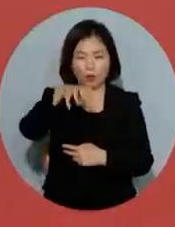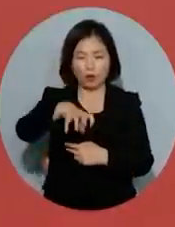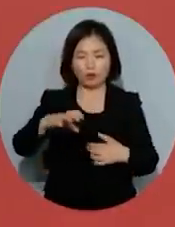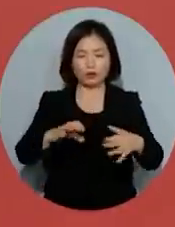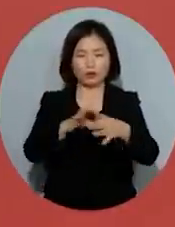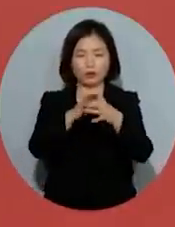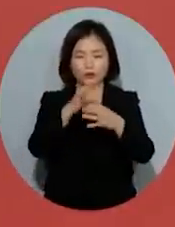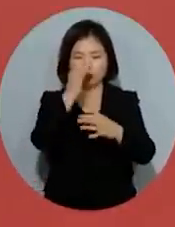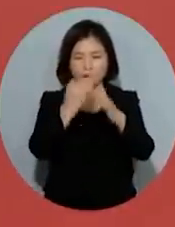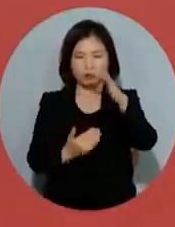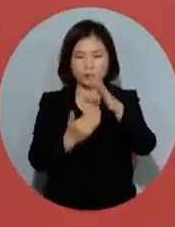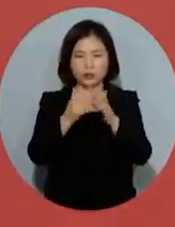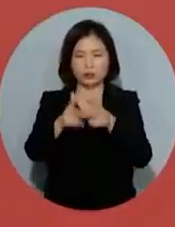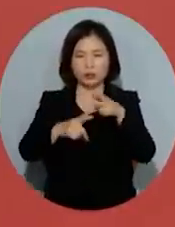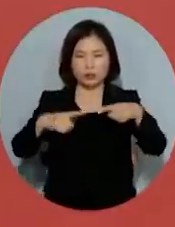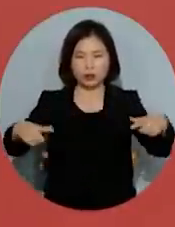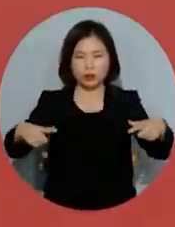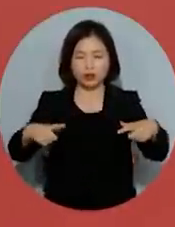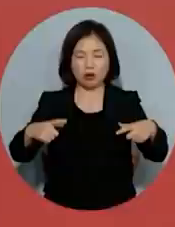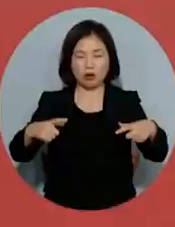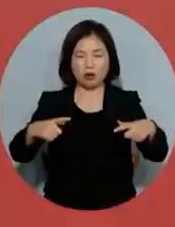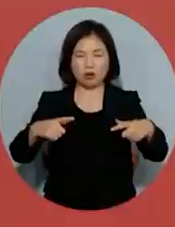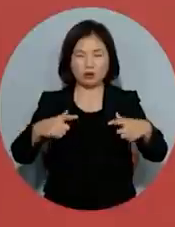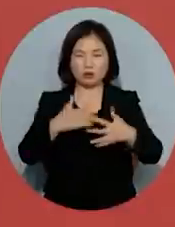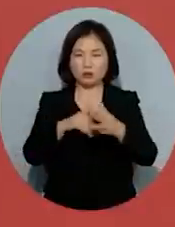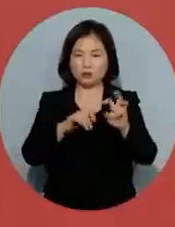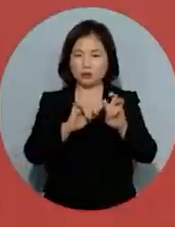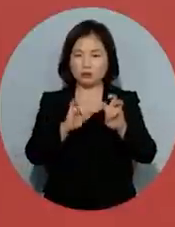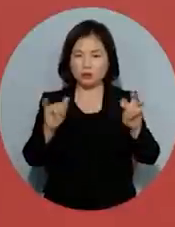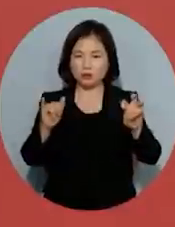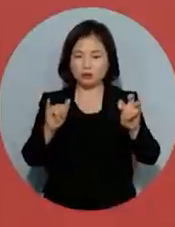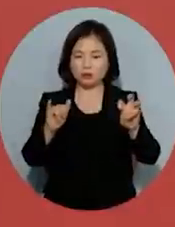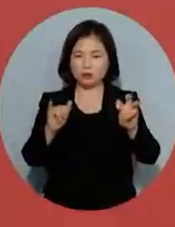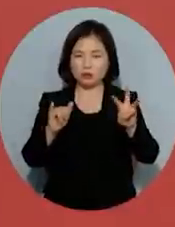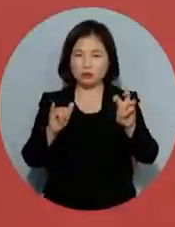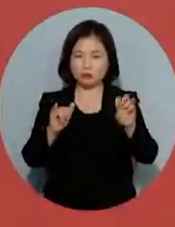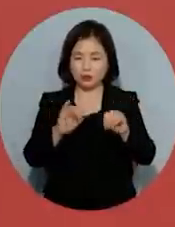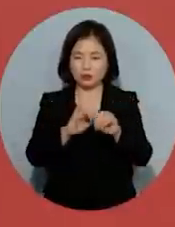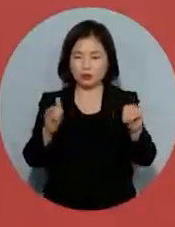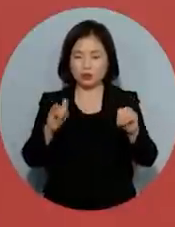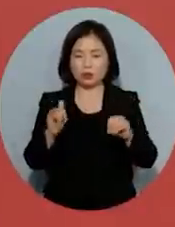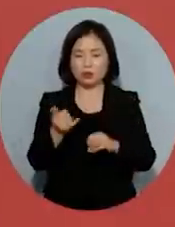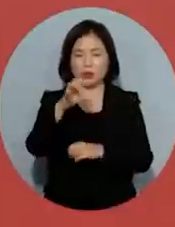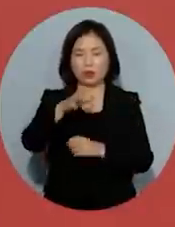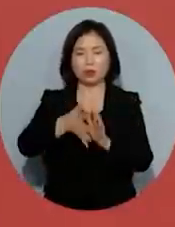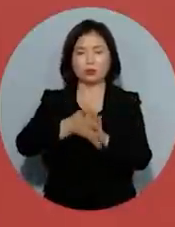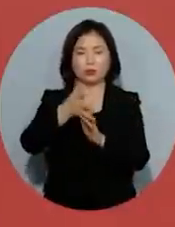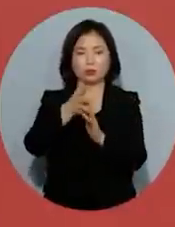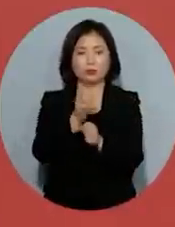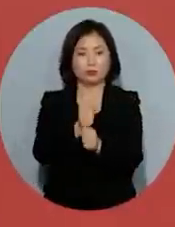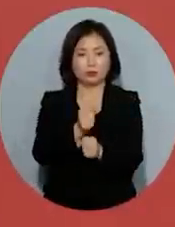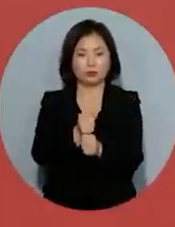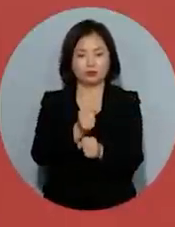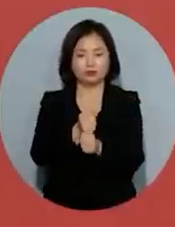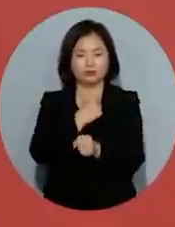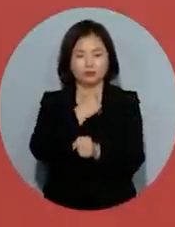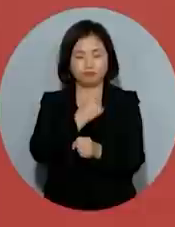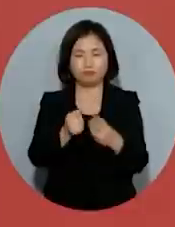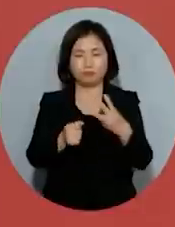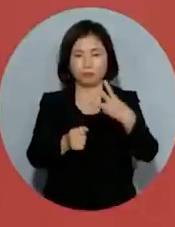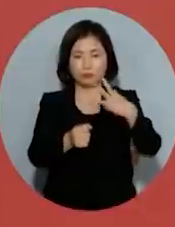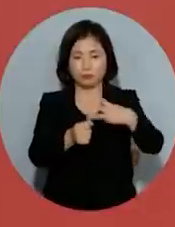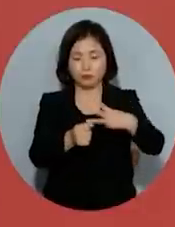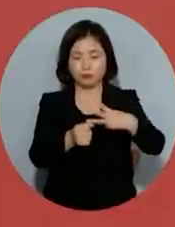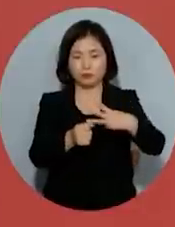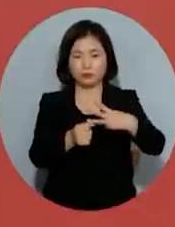해서 첨단 산업단지와 30만 명 규모의 공항도시를 조성하도록 하겠습니다. 세